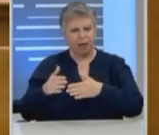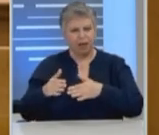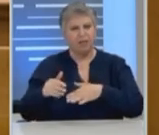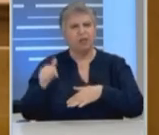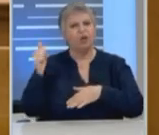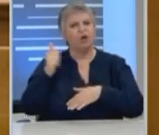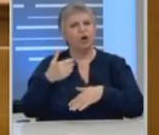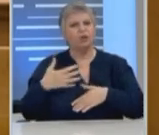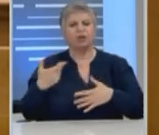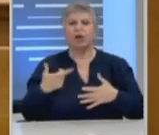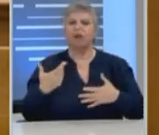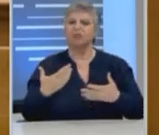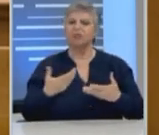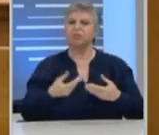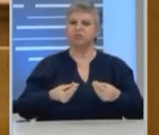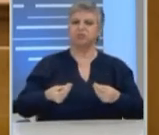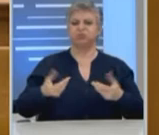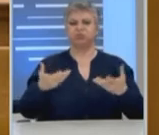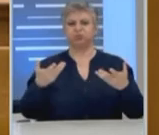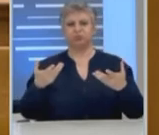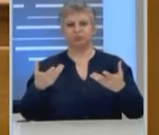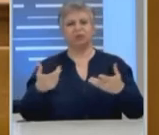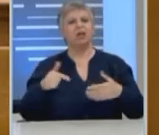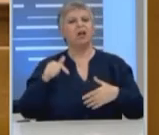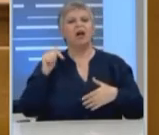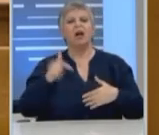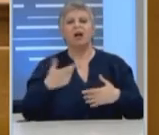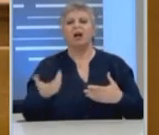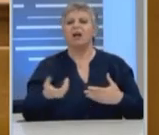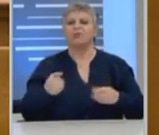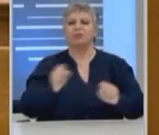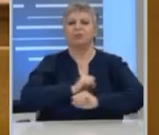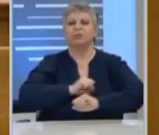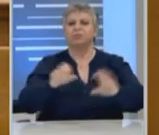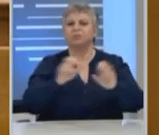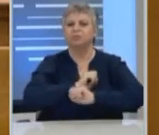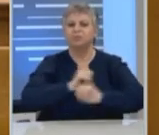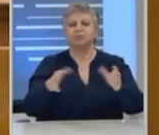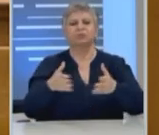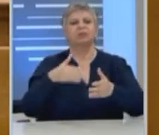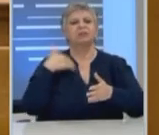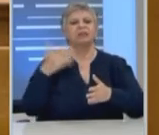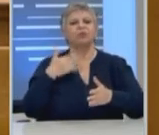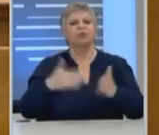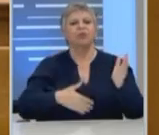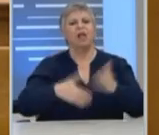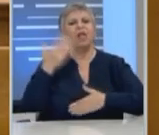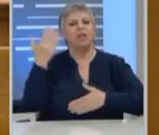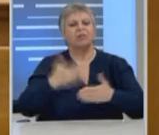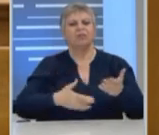πρωτοφανή υπεροπλία σε ό,τι αφορά την επικοινωνία και τα συστημικά μέσα ενημέρωσης, η